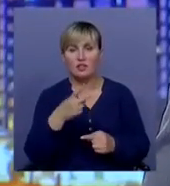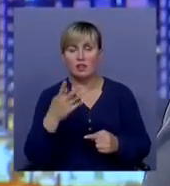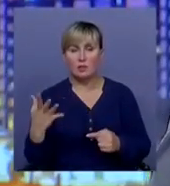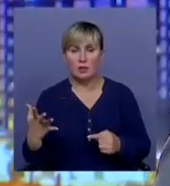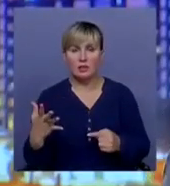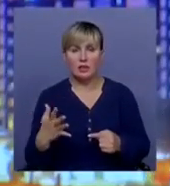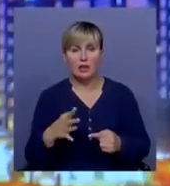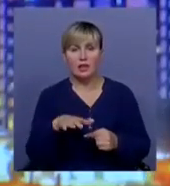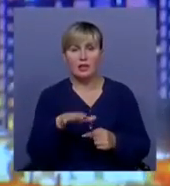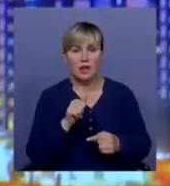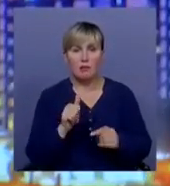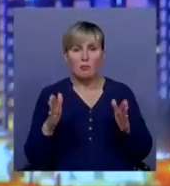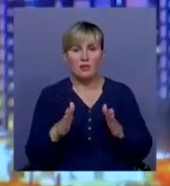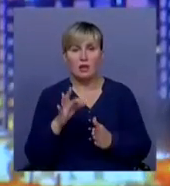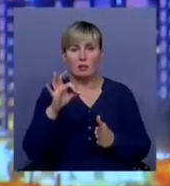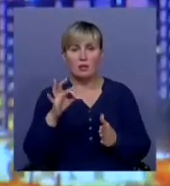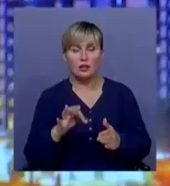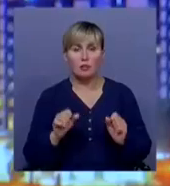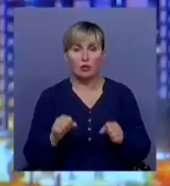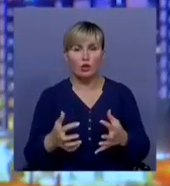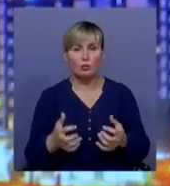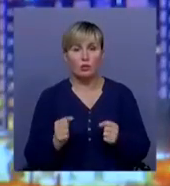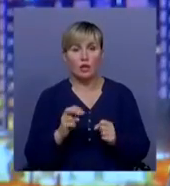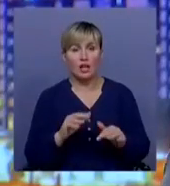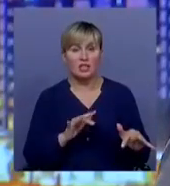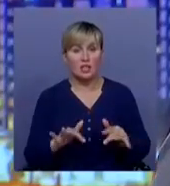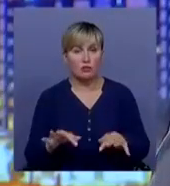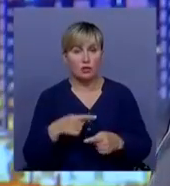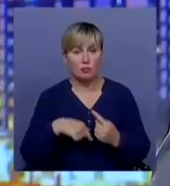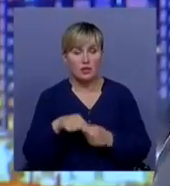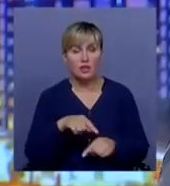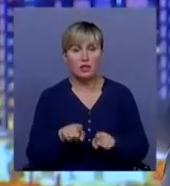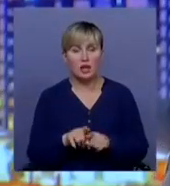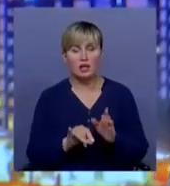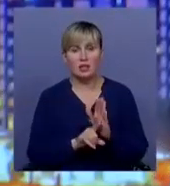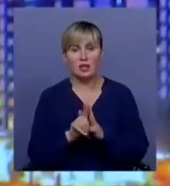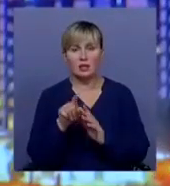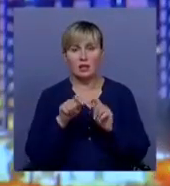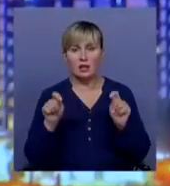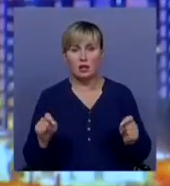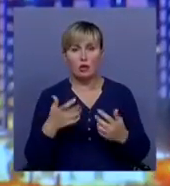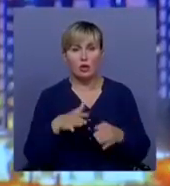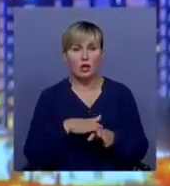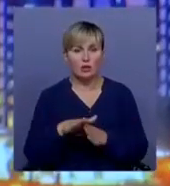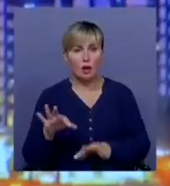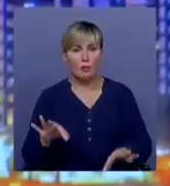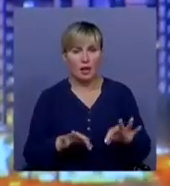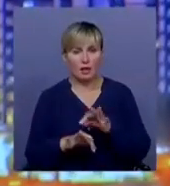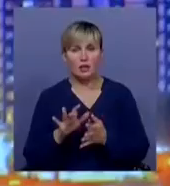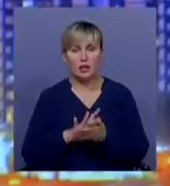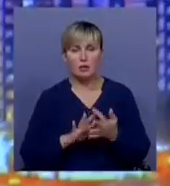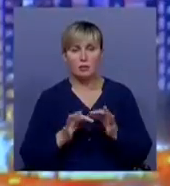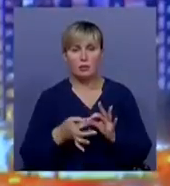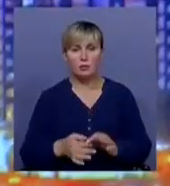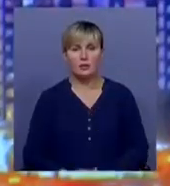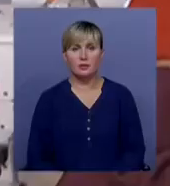2025». Займы под минимальные проценты может получить как действующий бизнес, так и стартап. Об уже реализованных проектах расскажет Татьяна